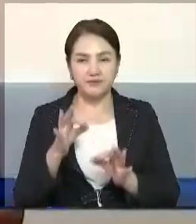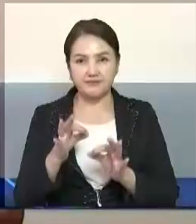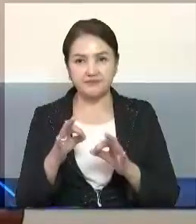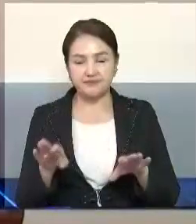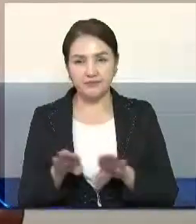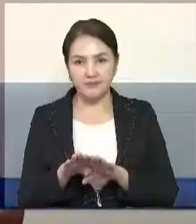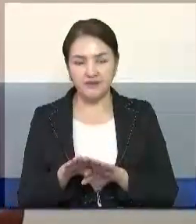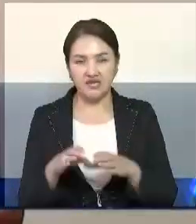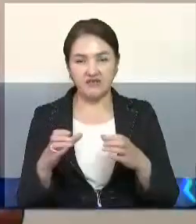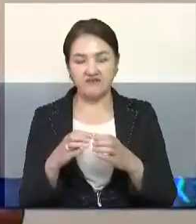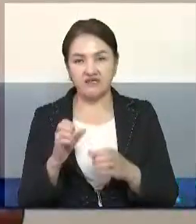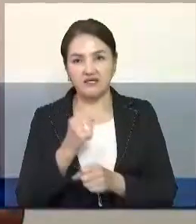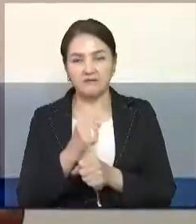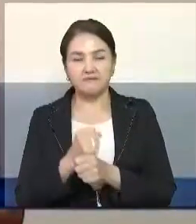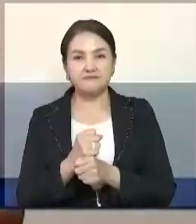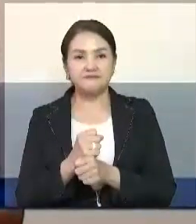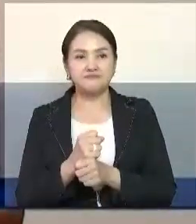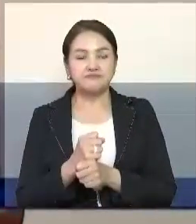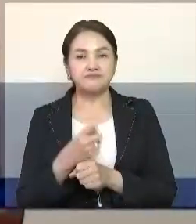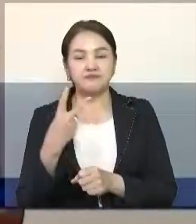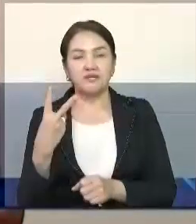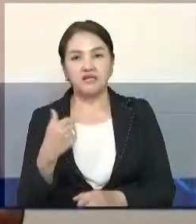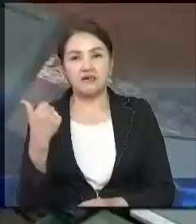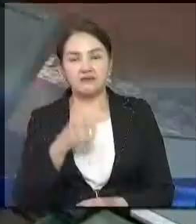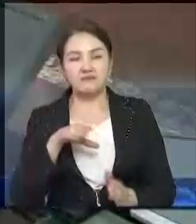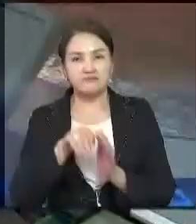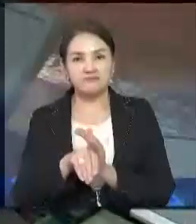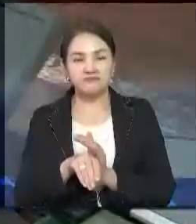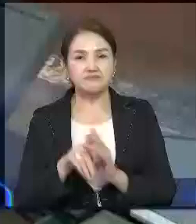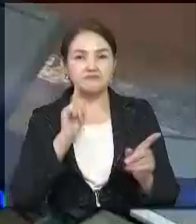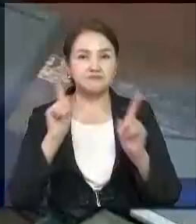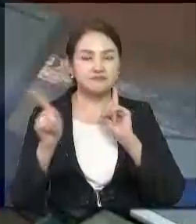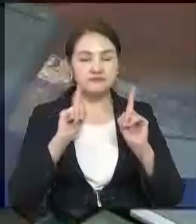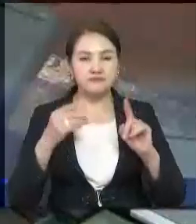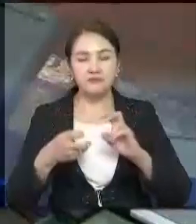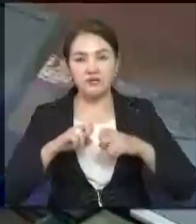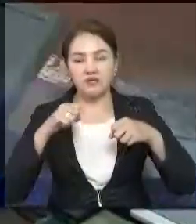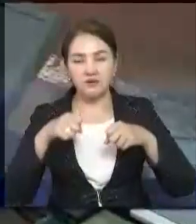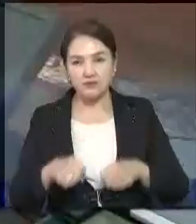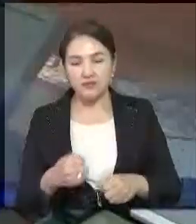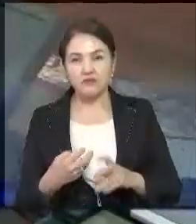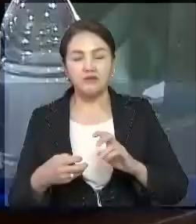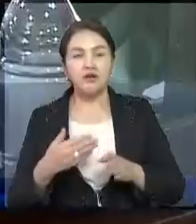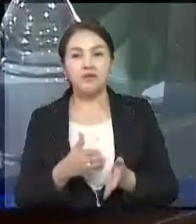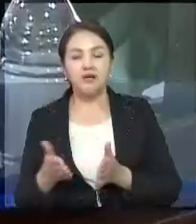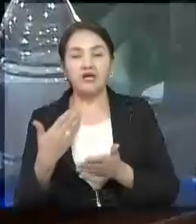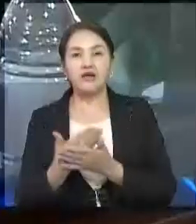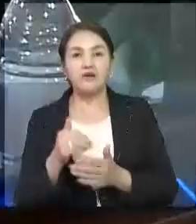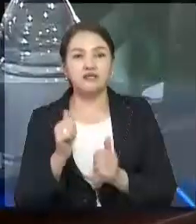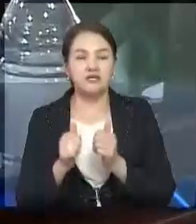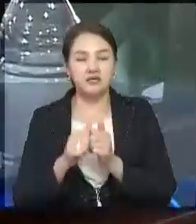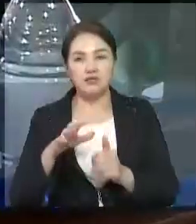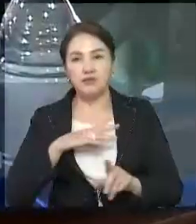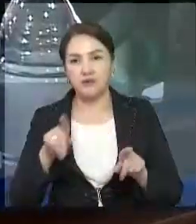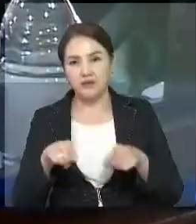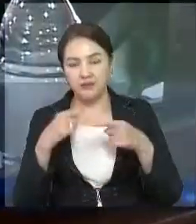осы фирма істеп жатқан ұтты 1-2 аптада оны қосамыз. Жиында тұрмыстық құқық бұзушылықтың жолын кесу мәселесі де жиі көтерілді.